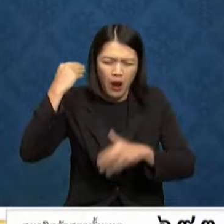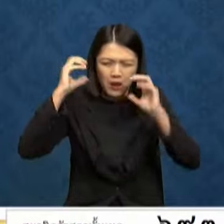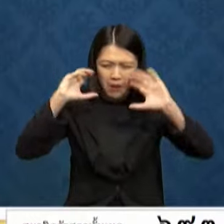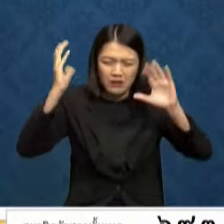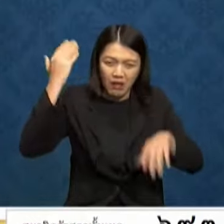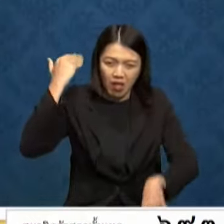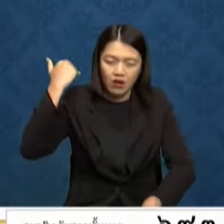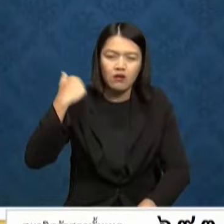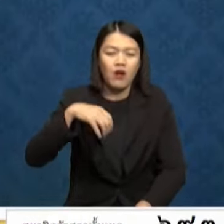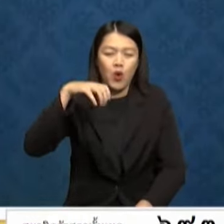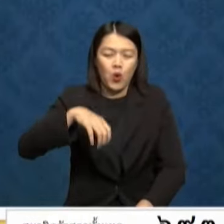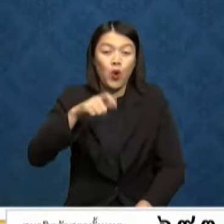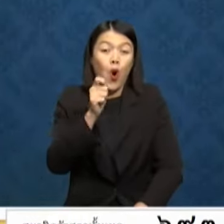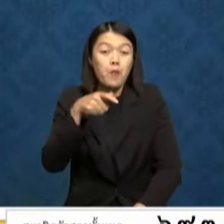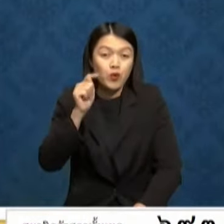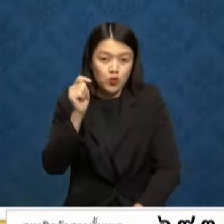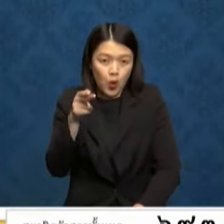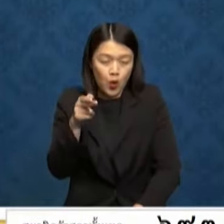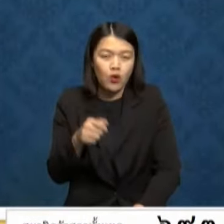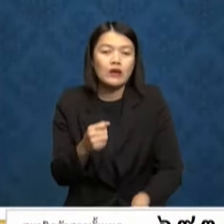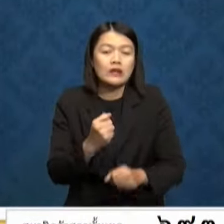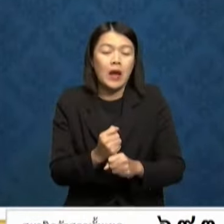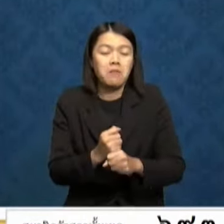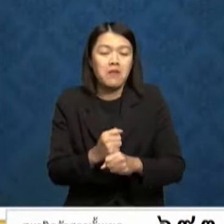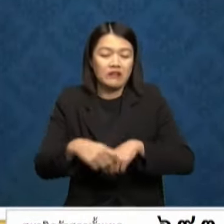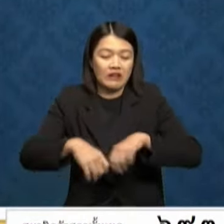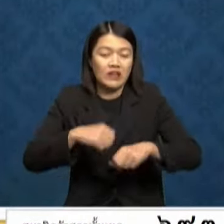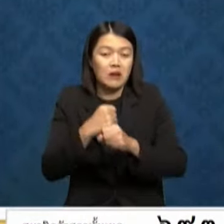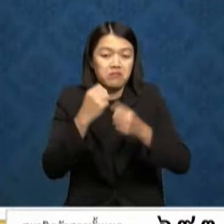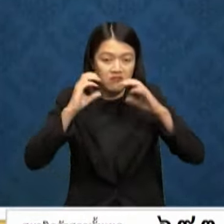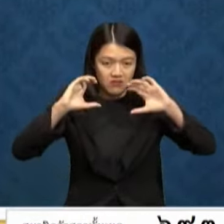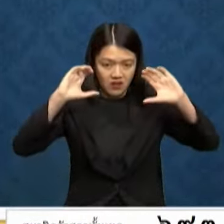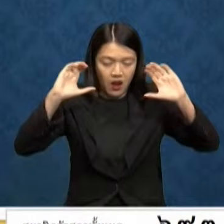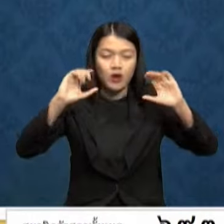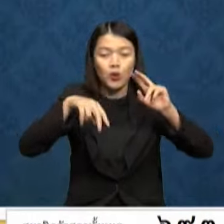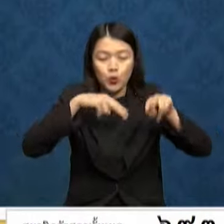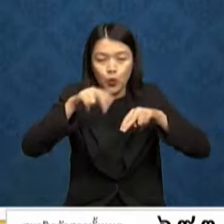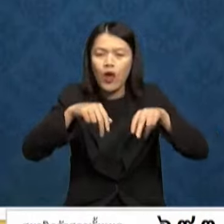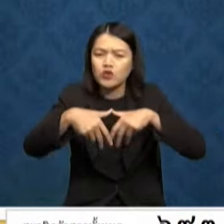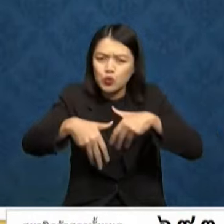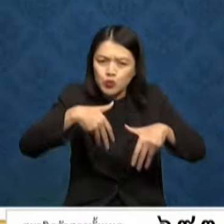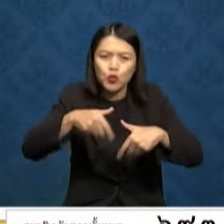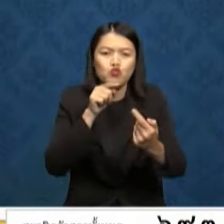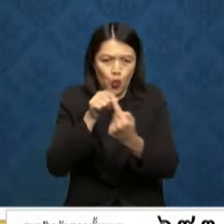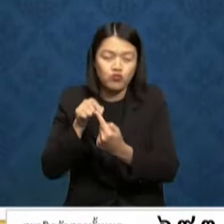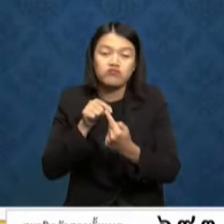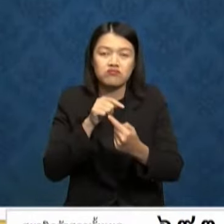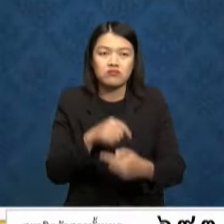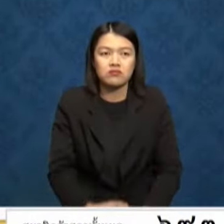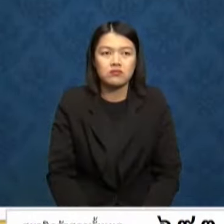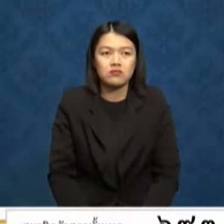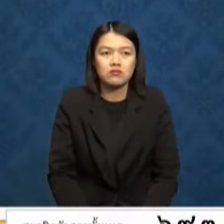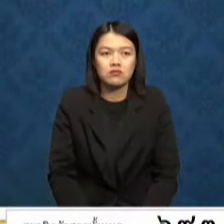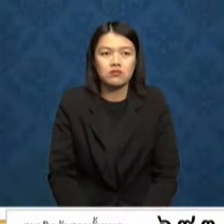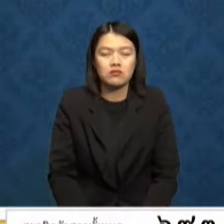ที่แล้วว่าองค์กรปกครองส่วนท้องถิ่นคือทับหน้าในการบริหารราชการแผ่นดินในการดูแลทุกข์สุขของพี่น้องประชาชนแต่การ